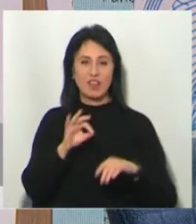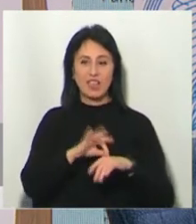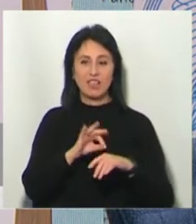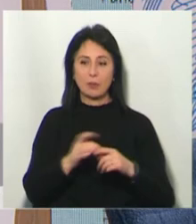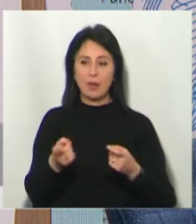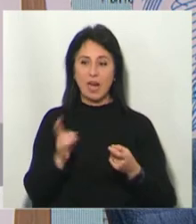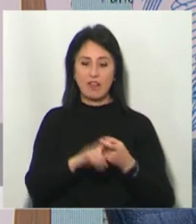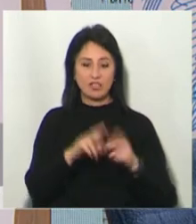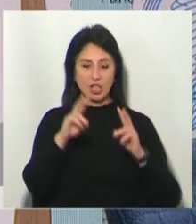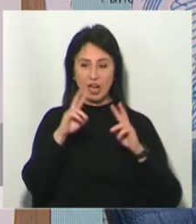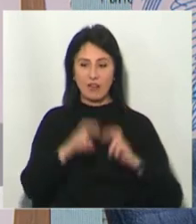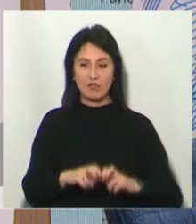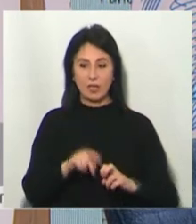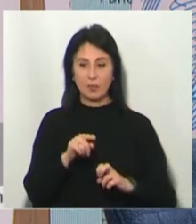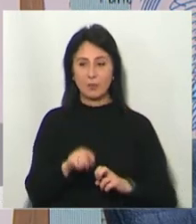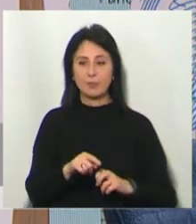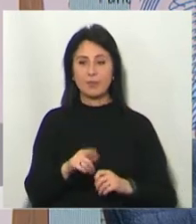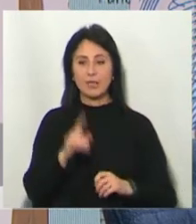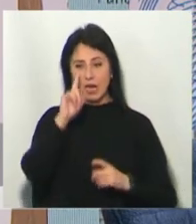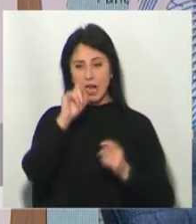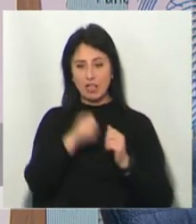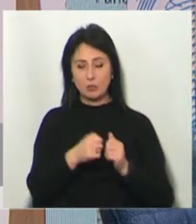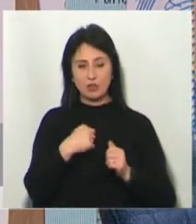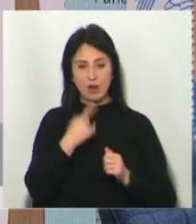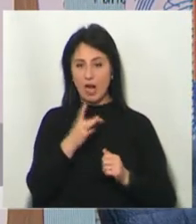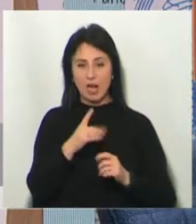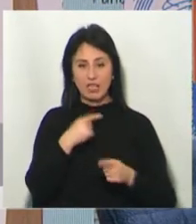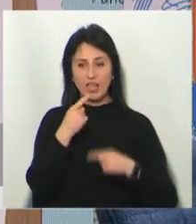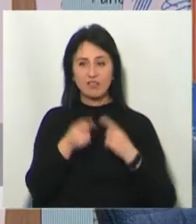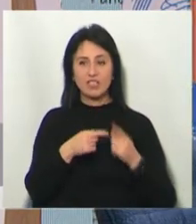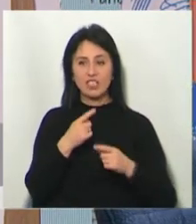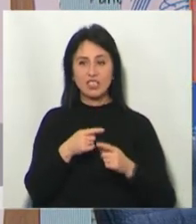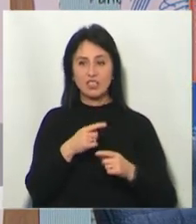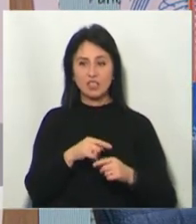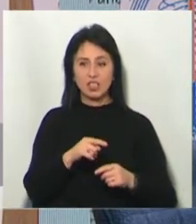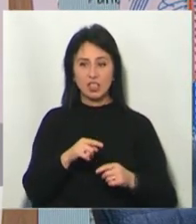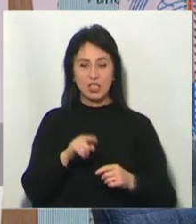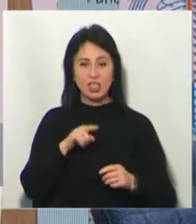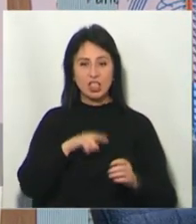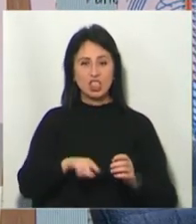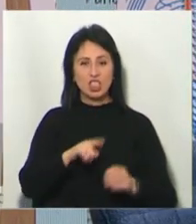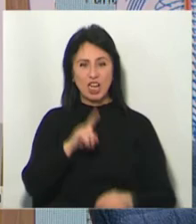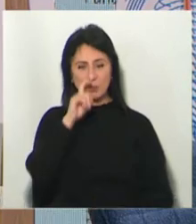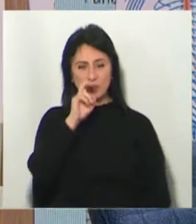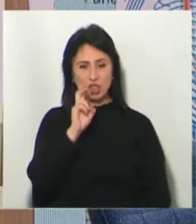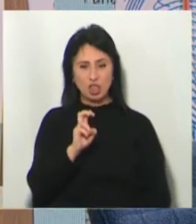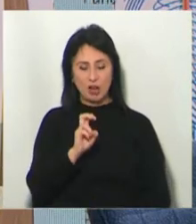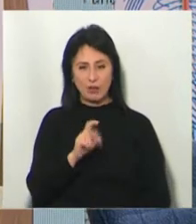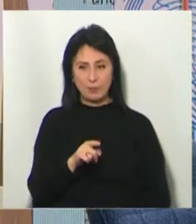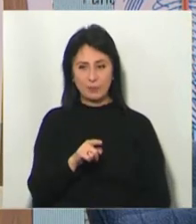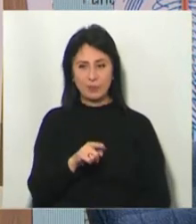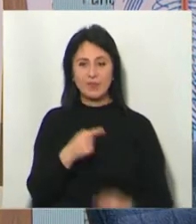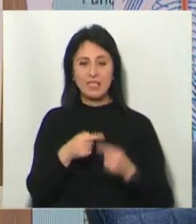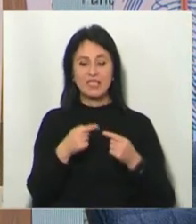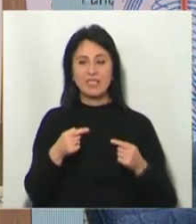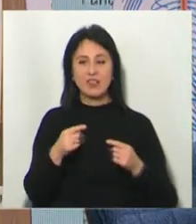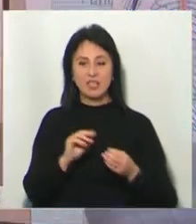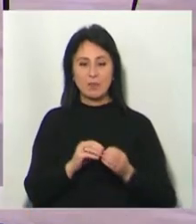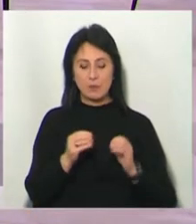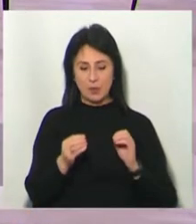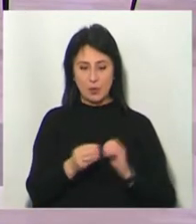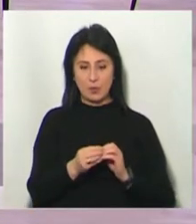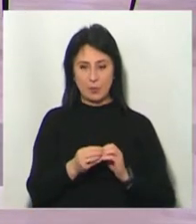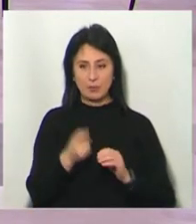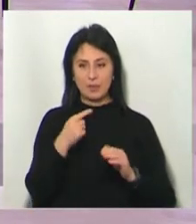დაავადებასთან კავშირში განვიხილავთ ხოლმე და გახსოვთ ჩვენ არაერთხელ გვისაუბრია შარდმჟავაზე. Da, გვისაუბრია სხვადასხვა